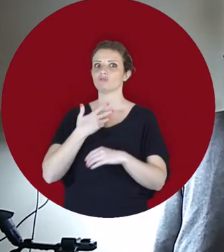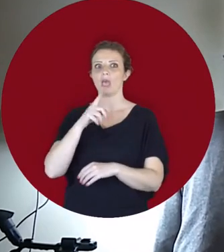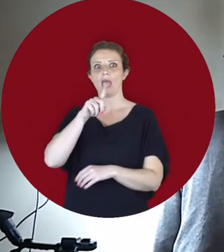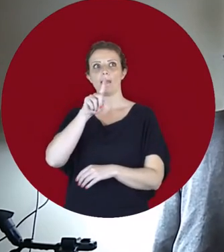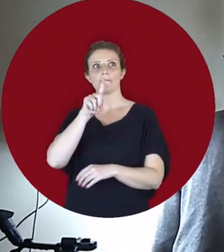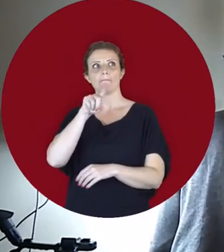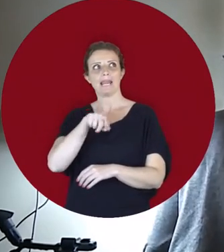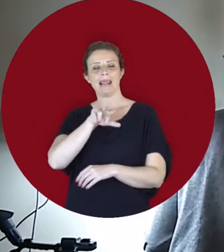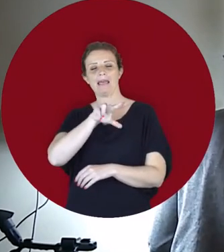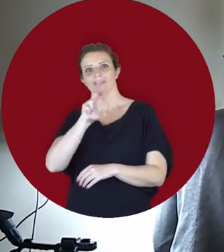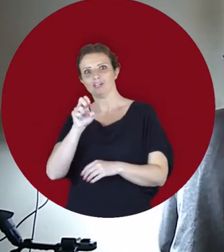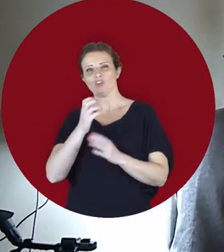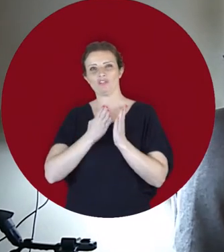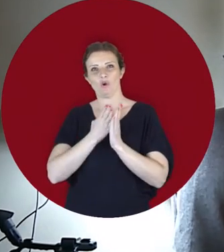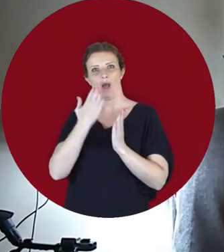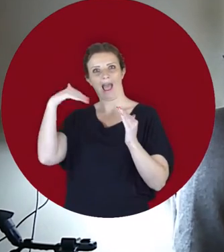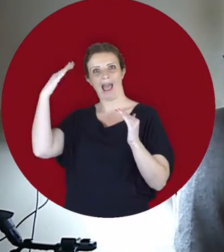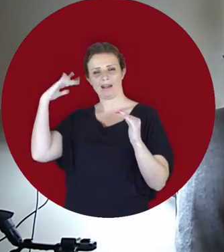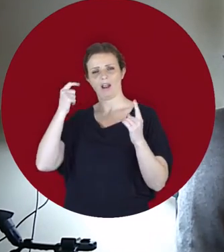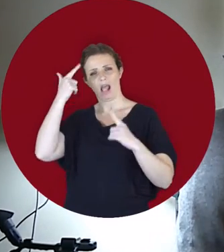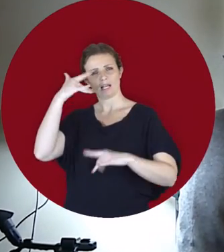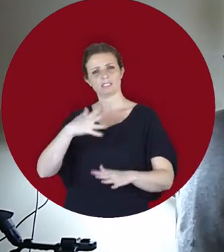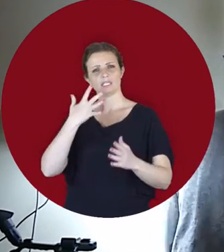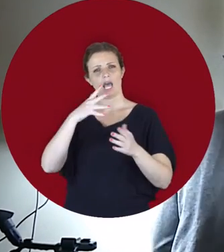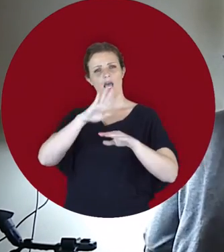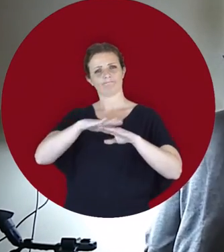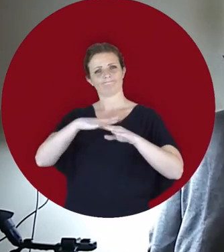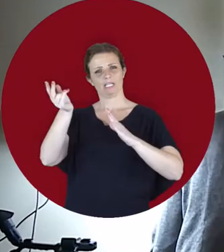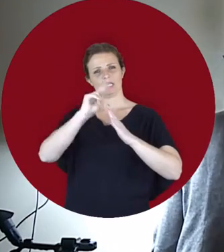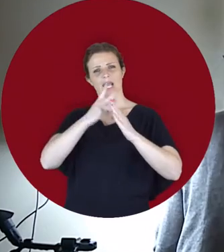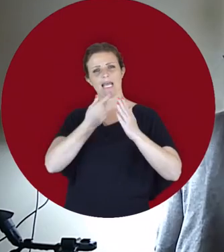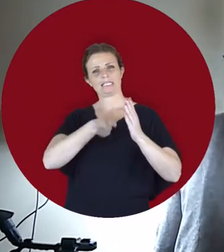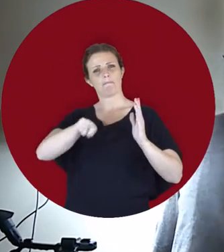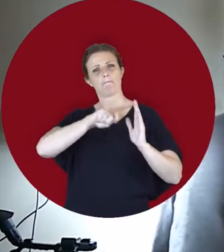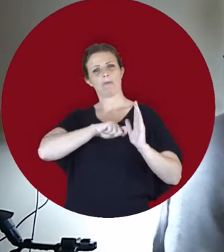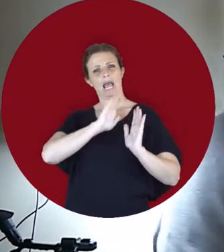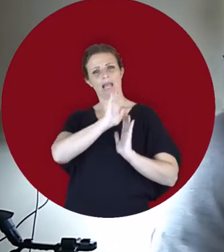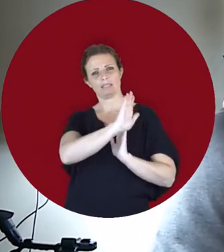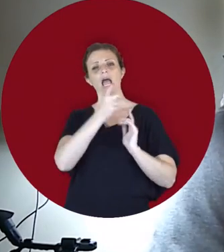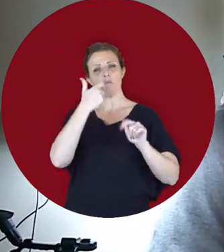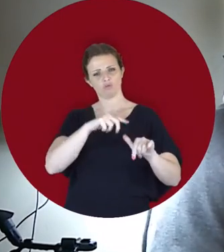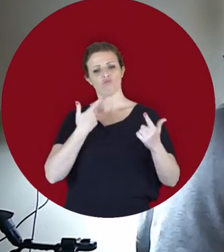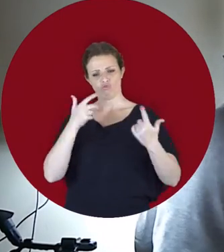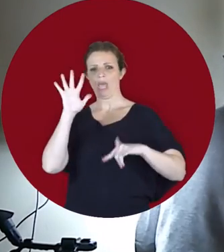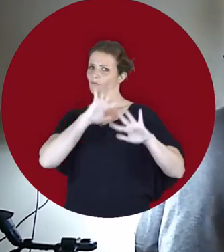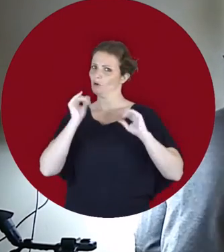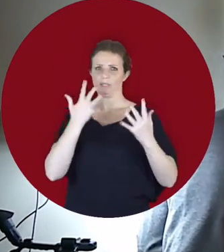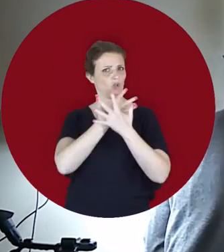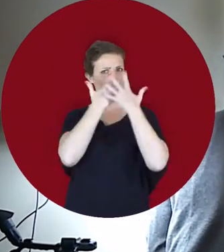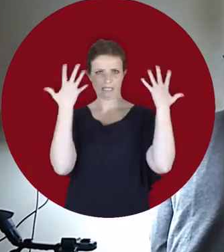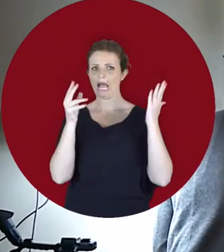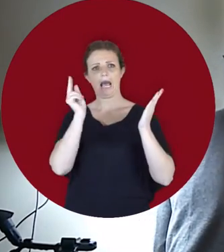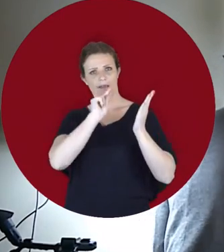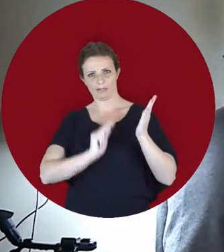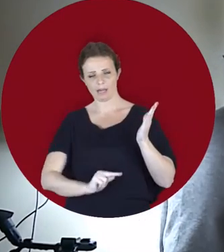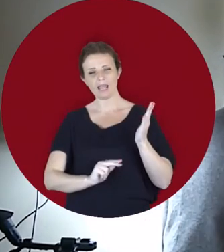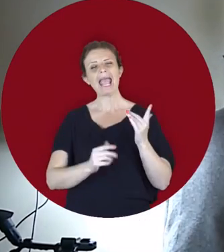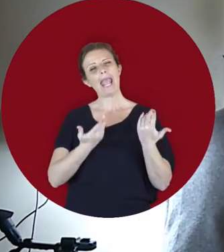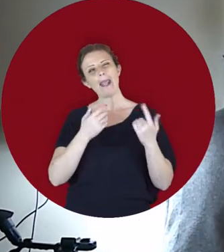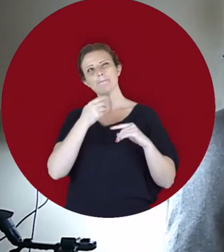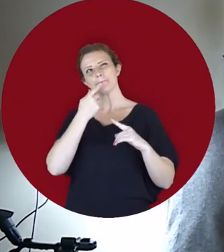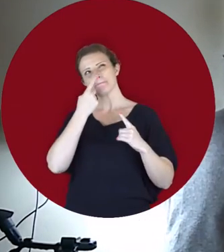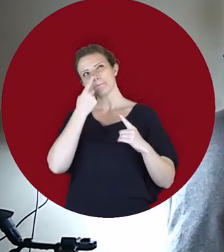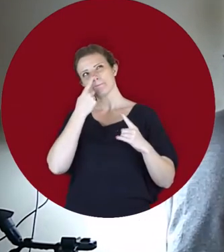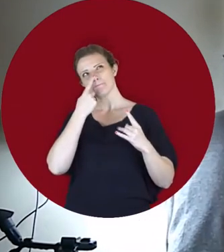Ha più di 1300 anni. Sappiamo che è stato scritto in Spagna perché ci sono dei riferimenti molto precisi e